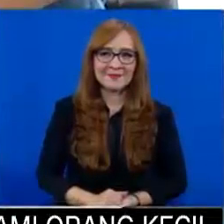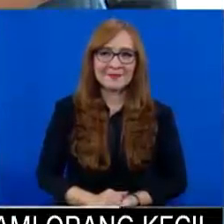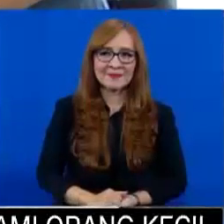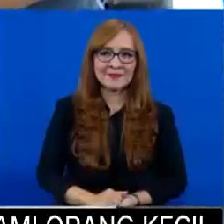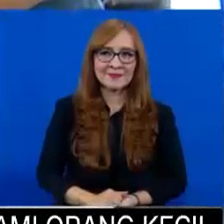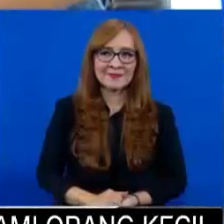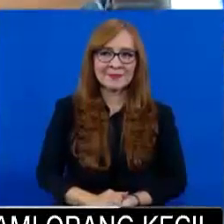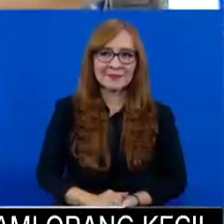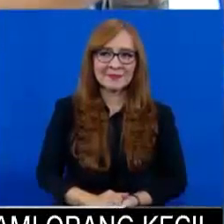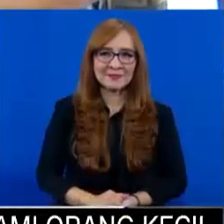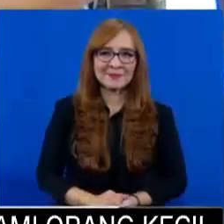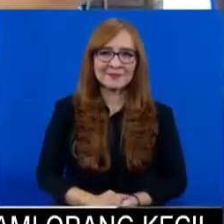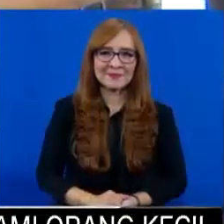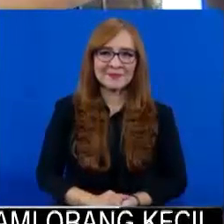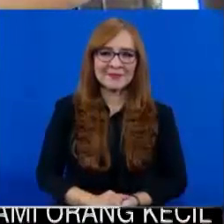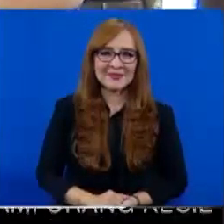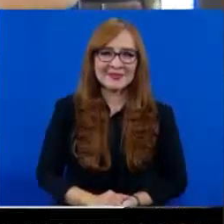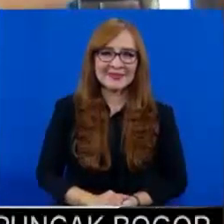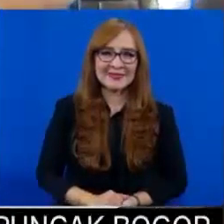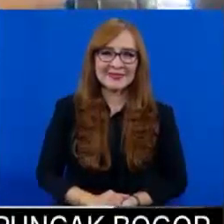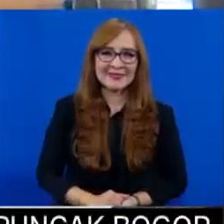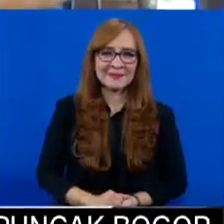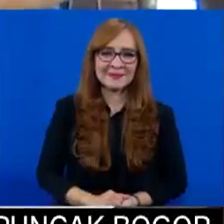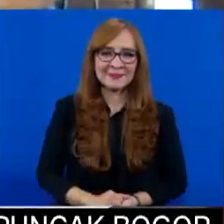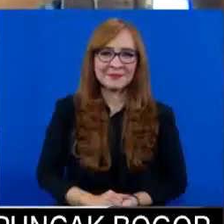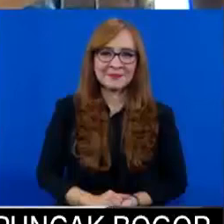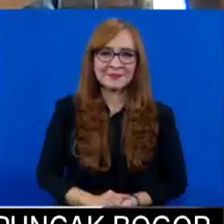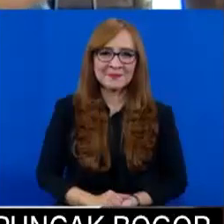Aduh, grogi, oi. Grogi.